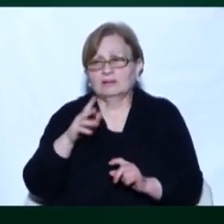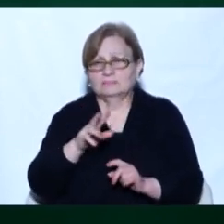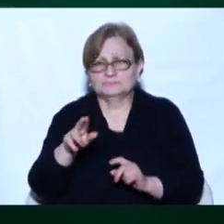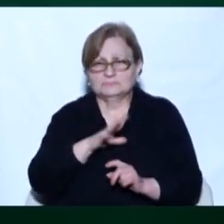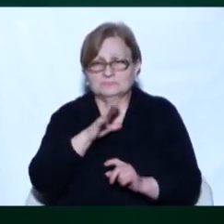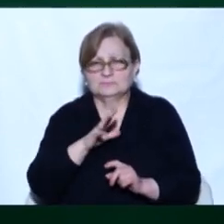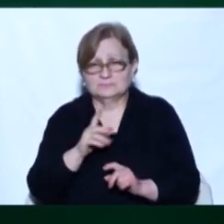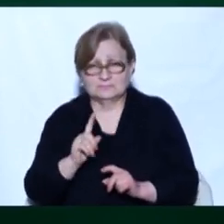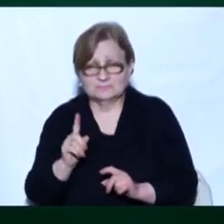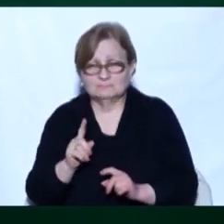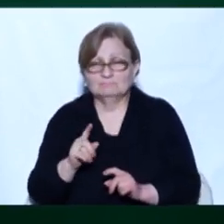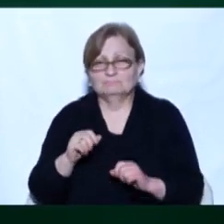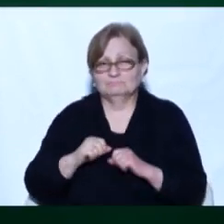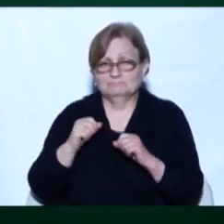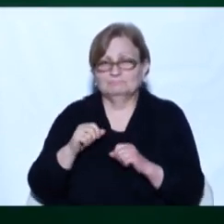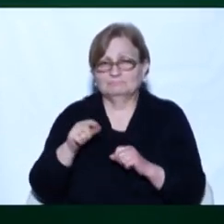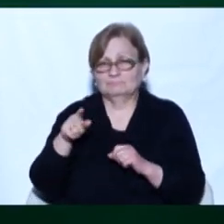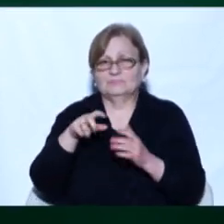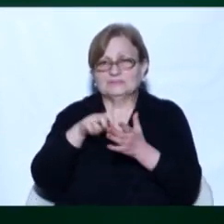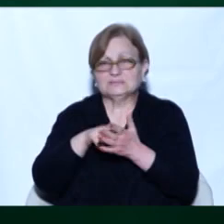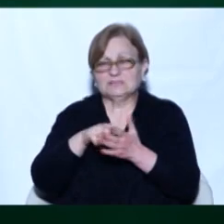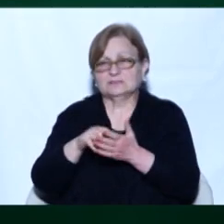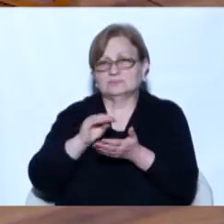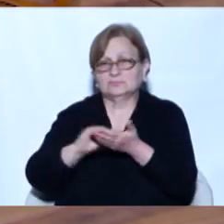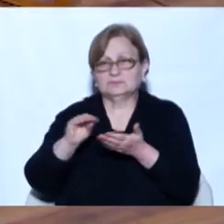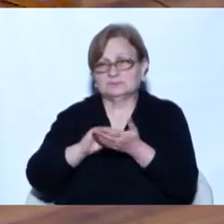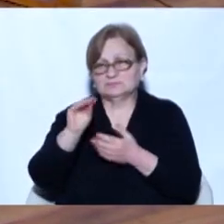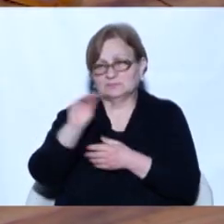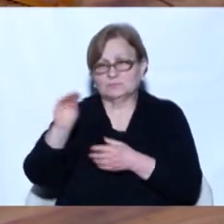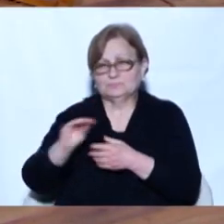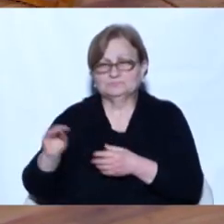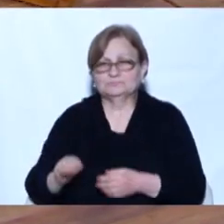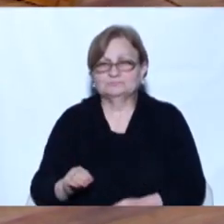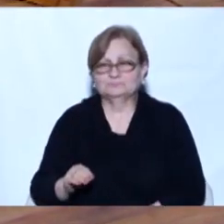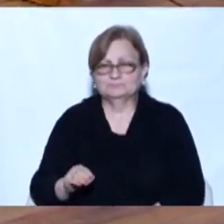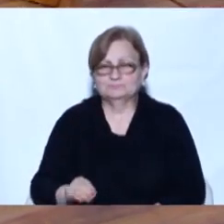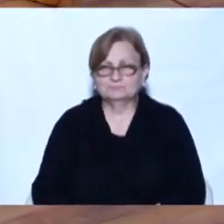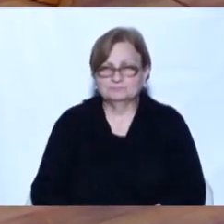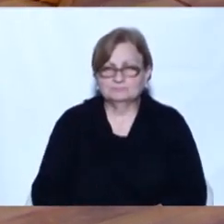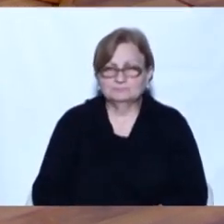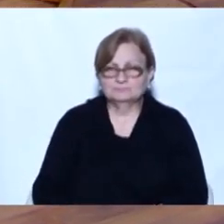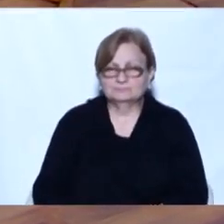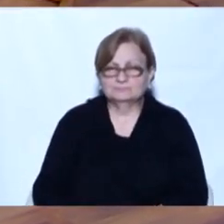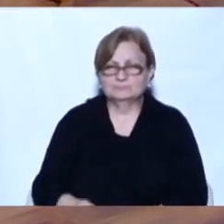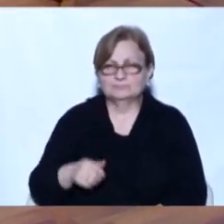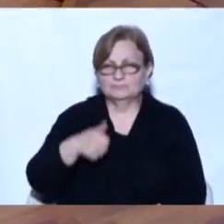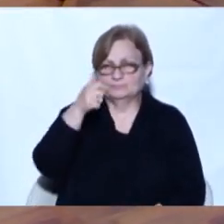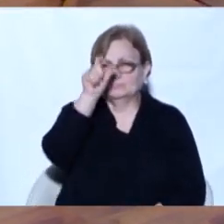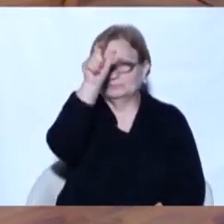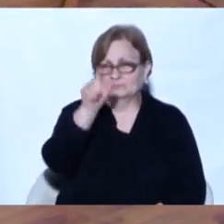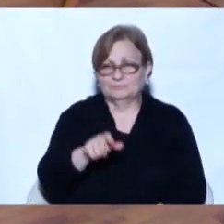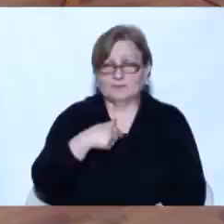და ცდილობ, რომ ეს წერილობით ასახო, გადმოსცე. მე პირველ გრაფაში